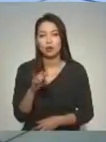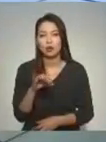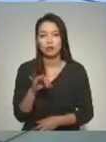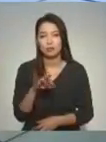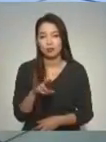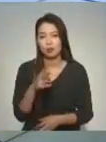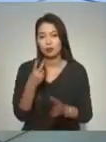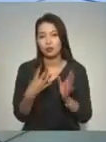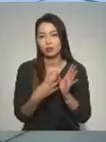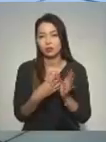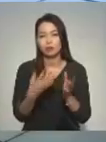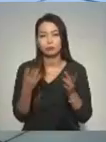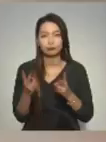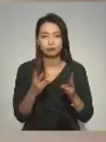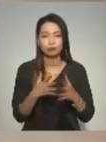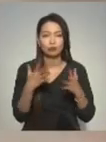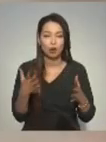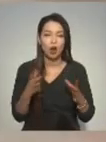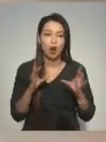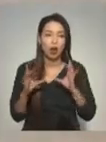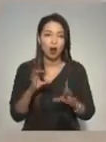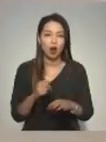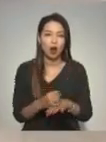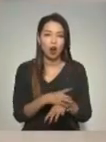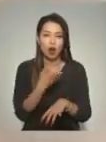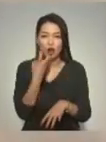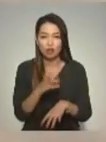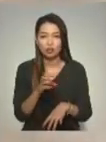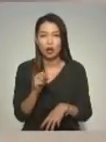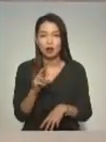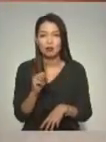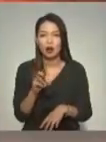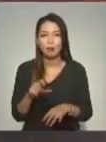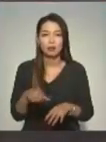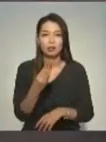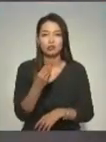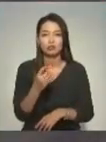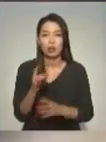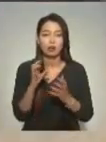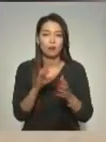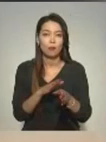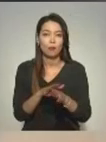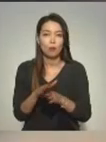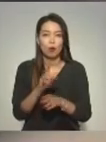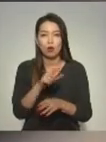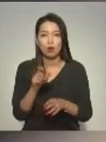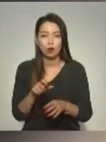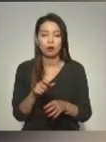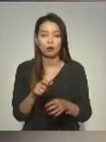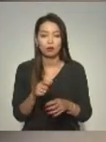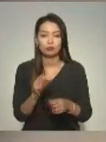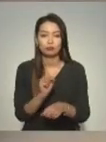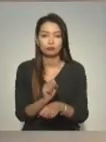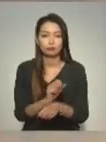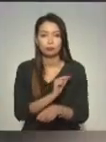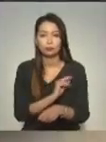травмы. У большинства ожоги. Авария произошла на дороге в Акаба-Шар. У автобуса полного пассажиров отказали тормоза. Из-за этого он врезался в